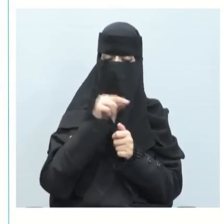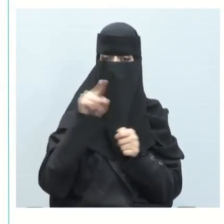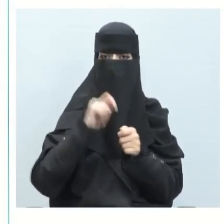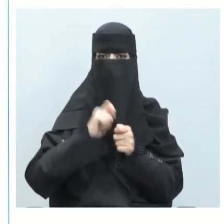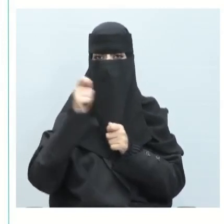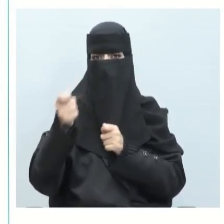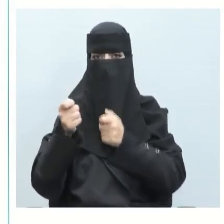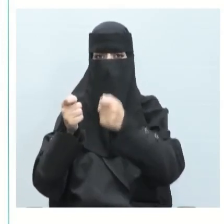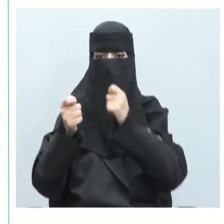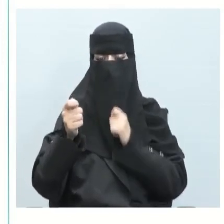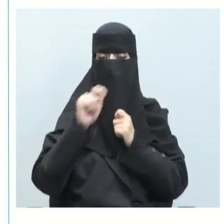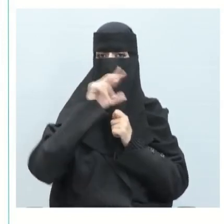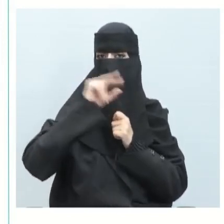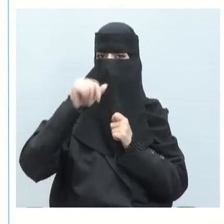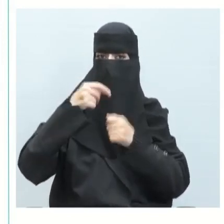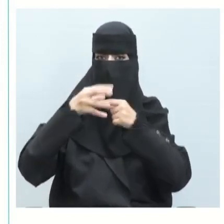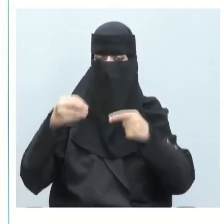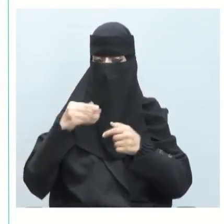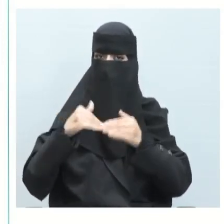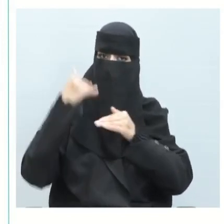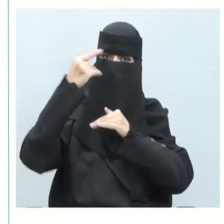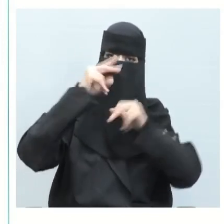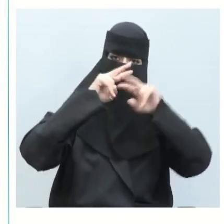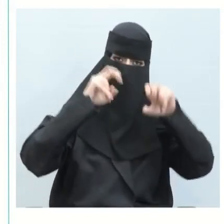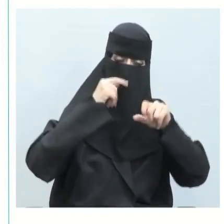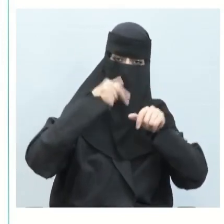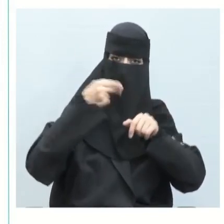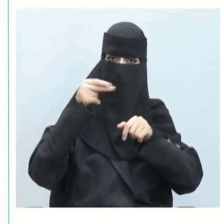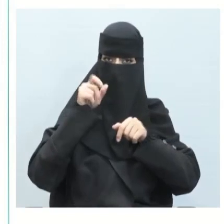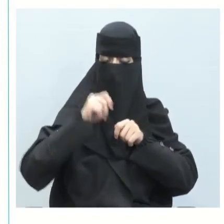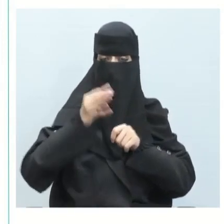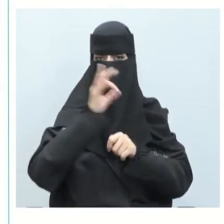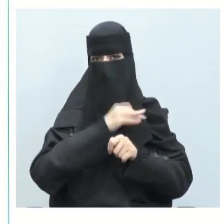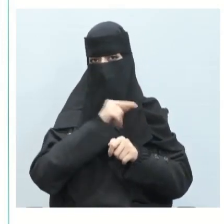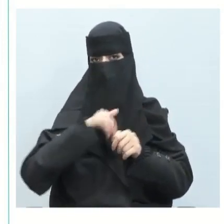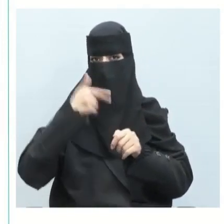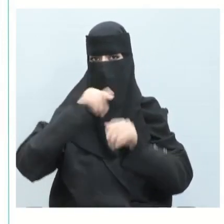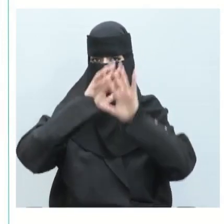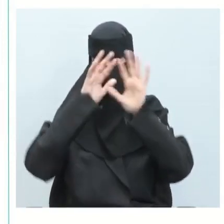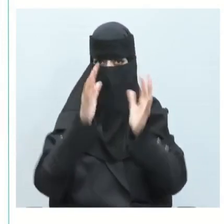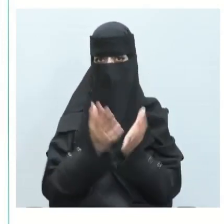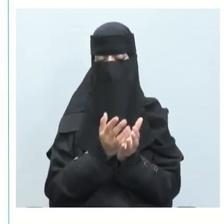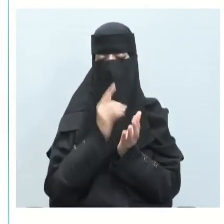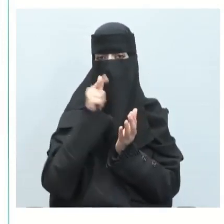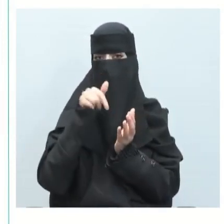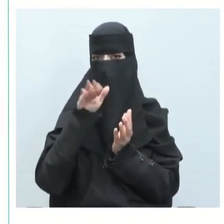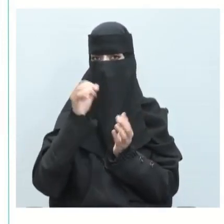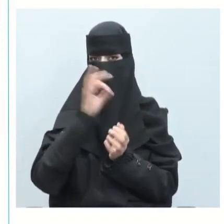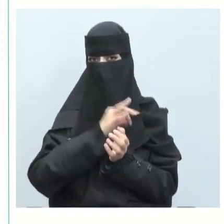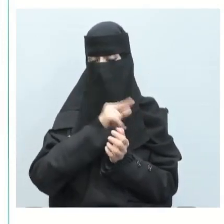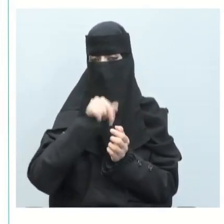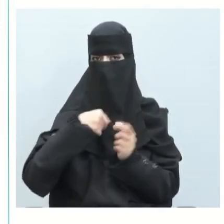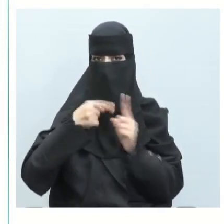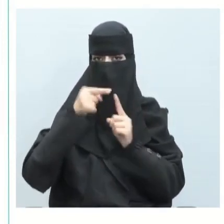يوجد خسائر اذا بعدها سنبحث عن الارباح وتغطيه الارباح